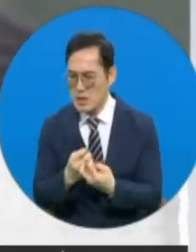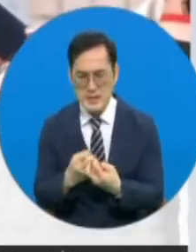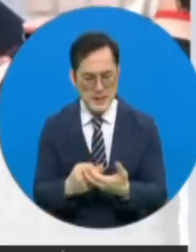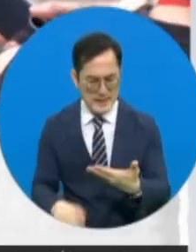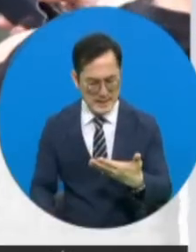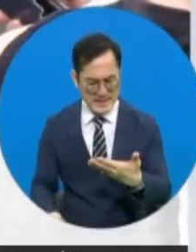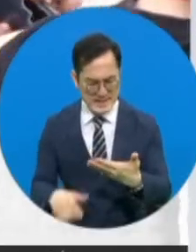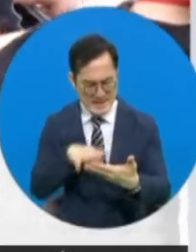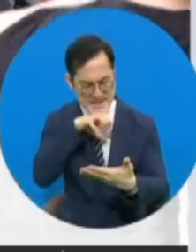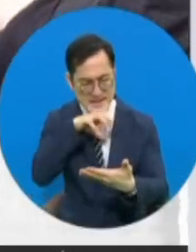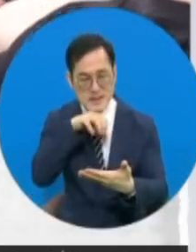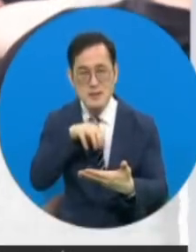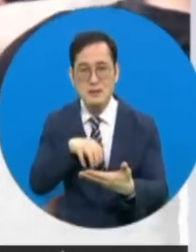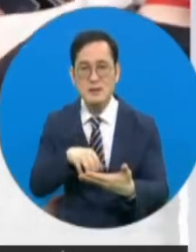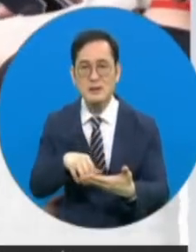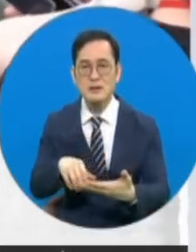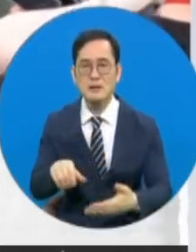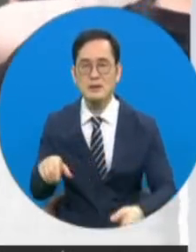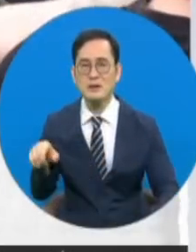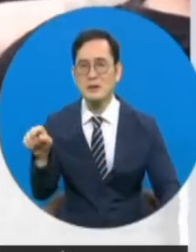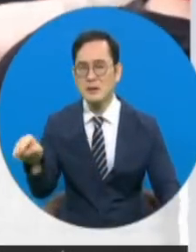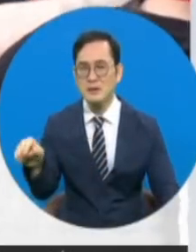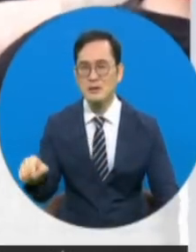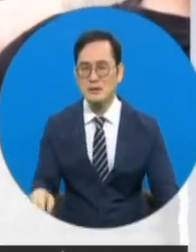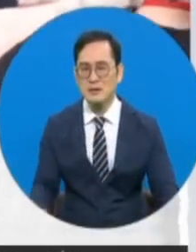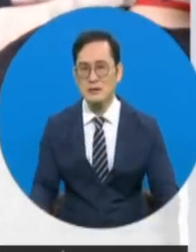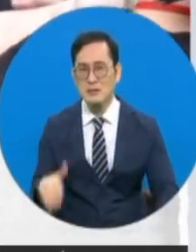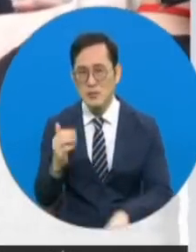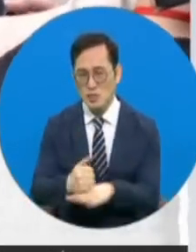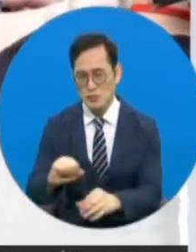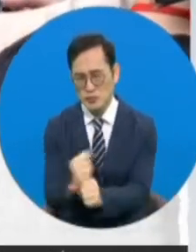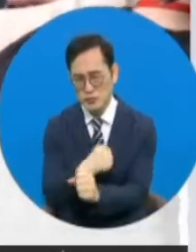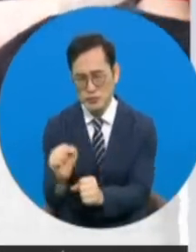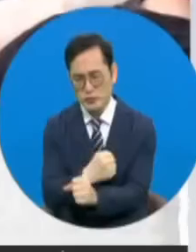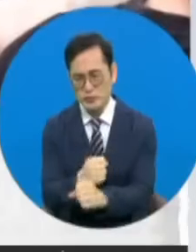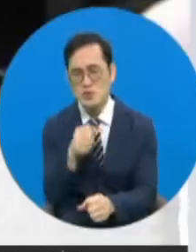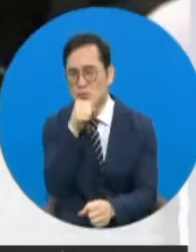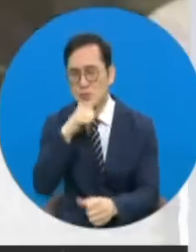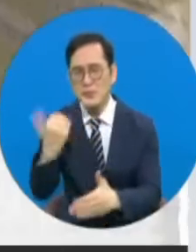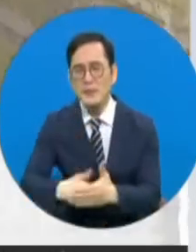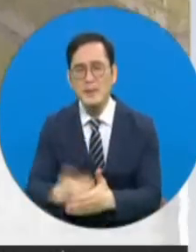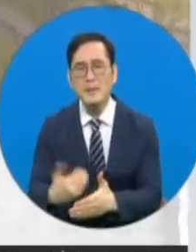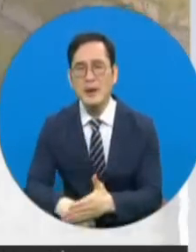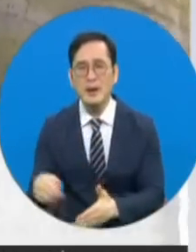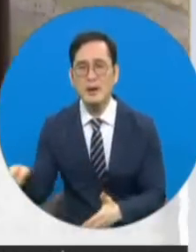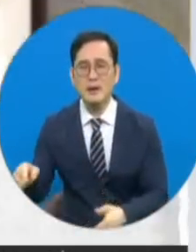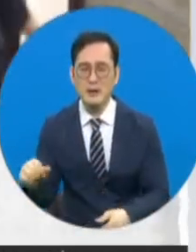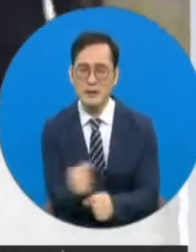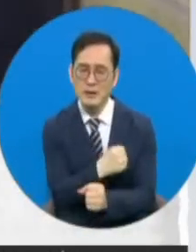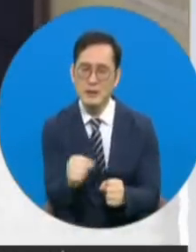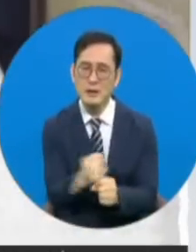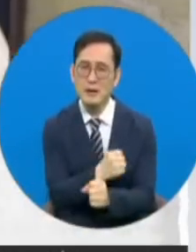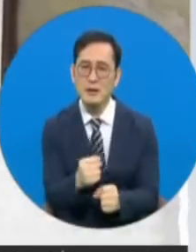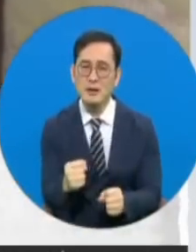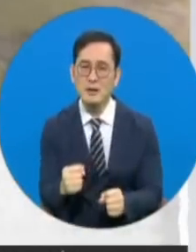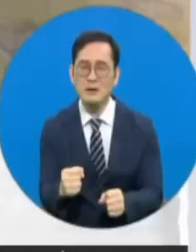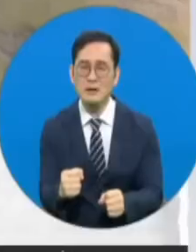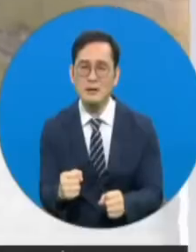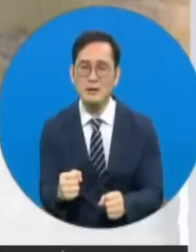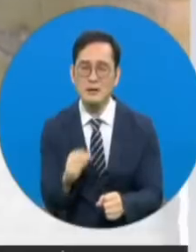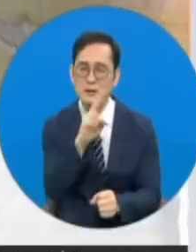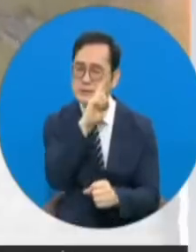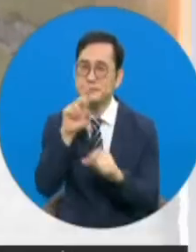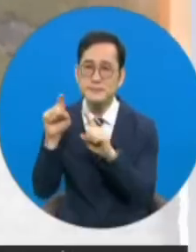야당 입장에서는 이건 뭐 방송을 장악하려는 의도다 이렇게 뭐 물론 주장할 수 있겠지만 여러 가지 법적인